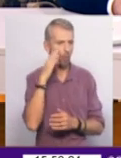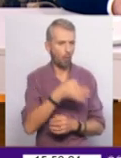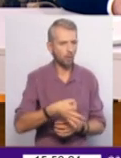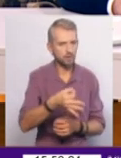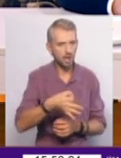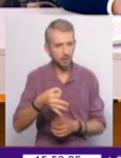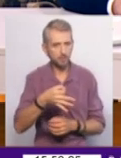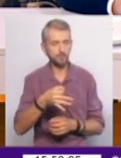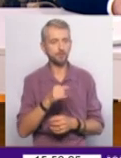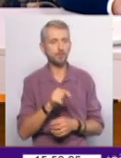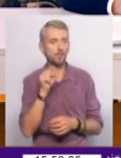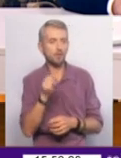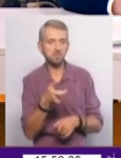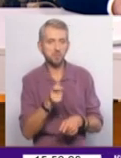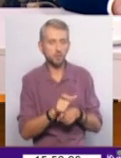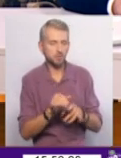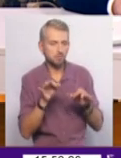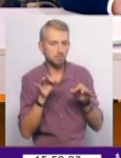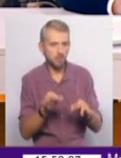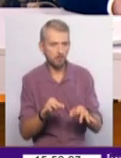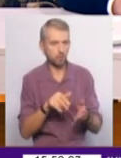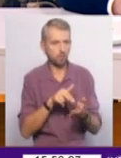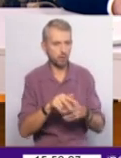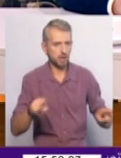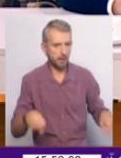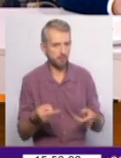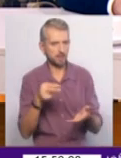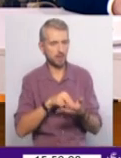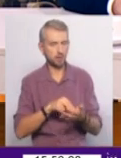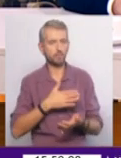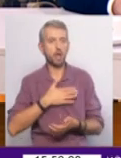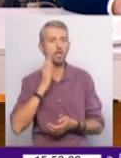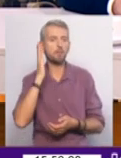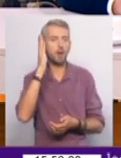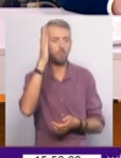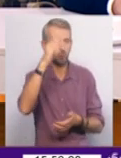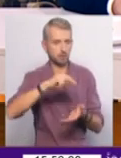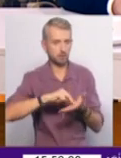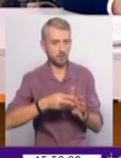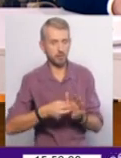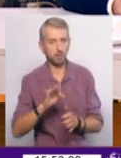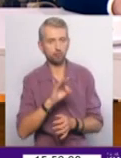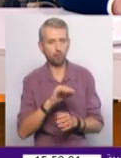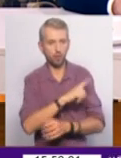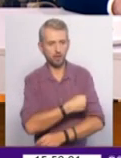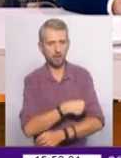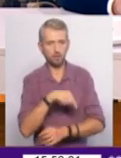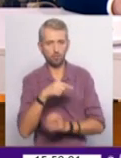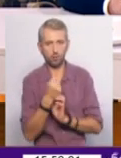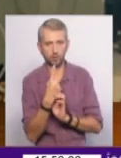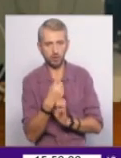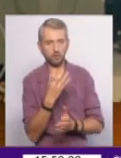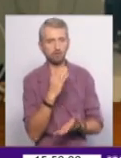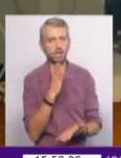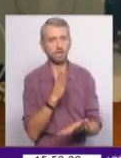і якраз там дуже правильно проходять реабілітацію. В наших майбутніх амбіційних планах щодо 11-ї лікарні є